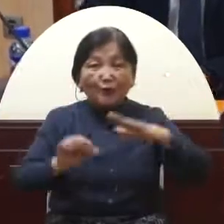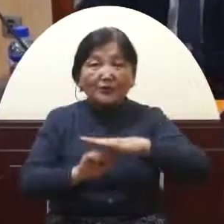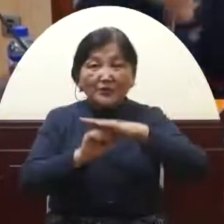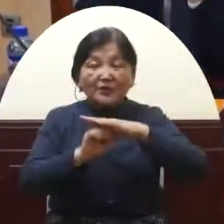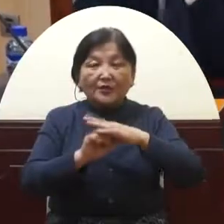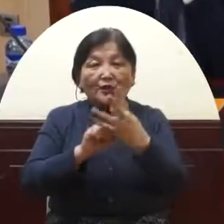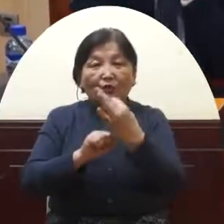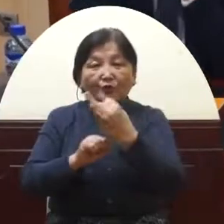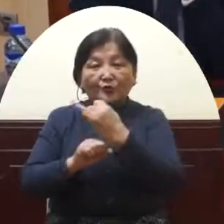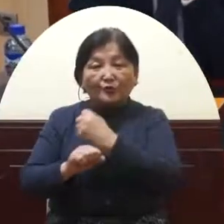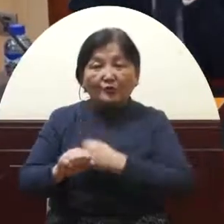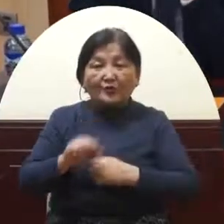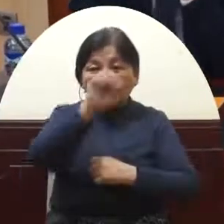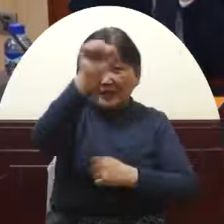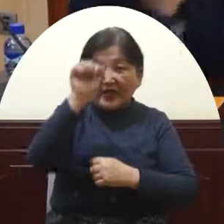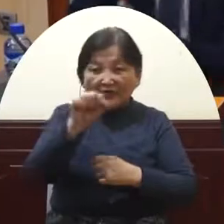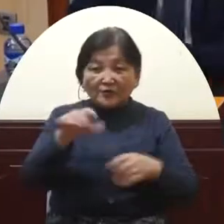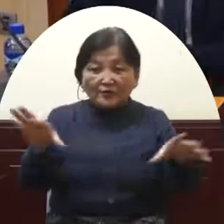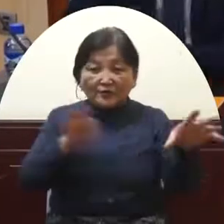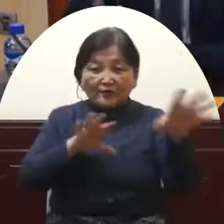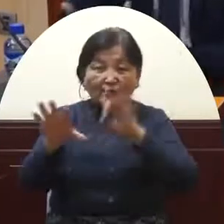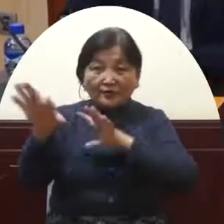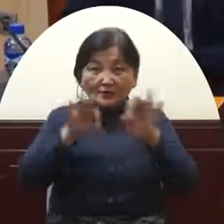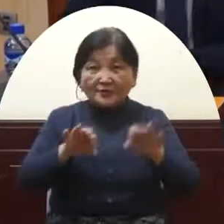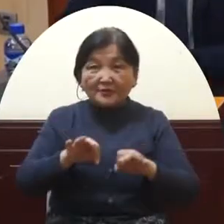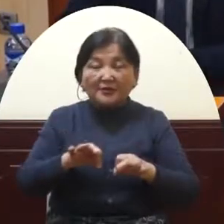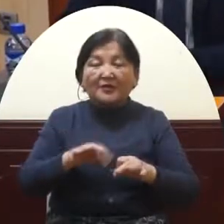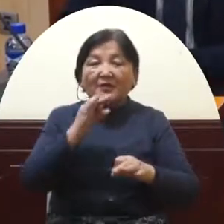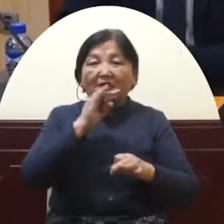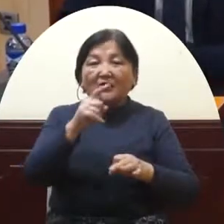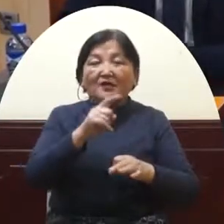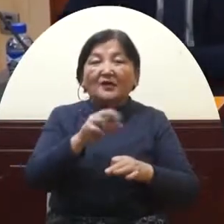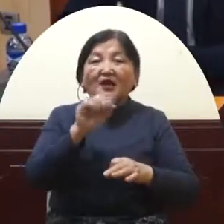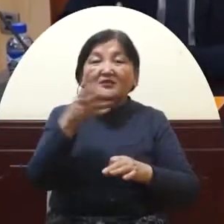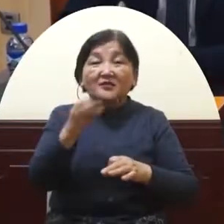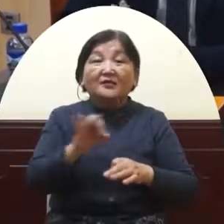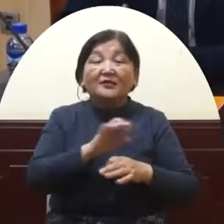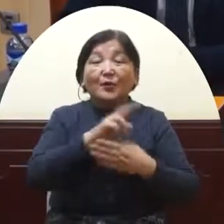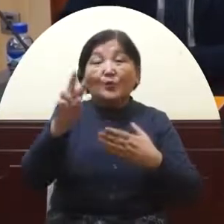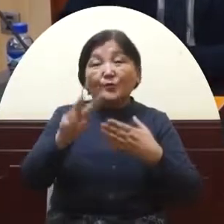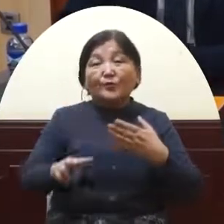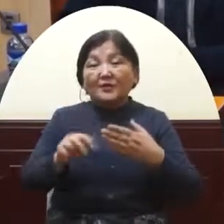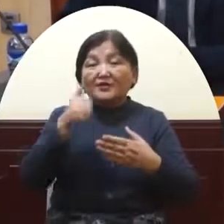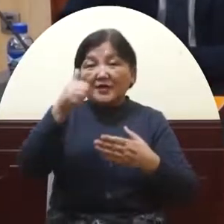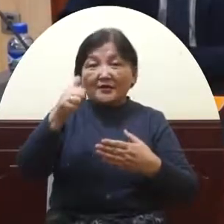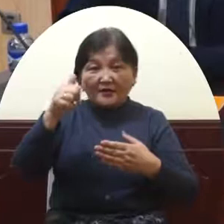талын асуудлыг өгсөн бас юм сонирхолтой хурд үнтэй илтгэл болоо бодож байна. За тийм ч бас үүний өмнөс нийлхийг